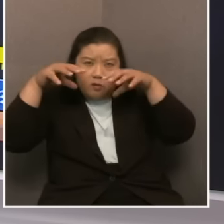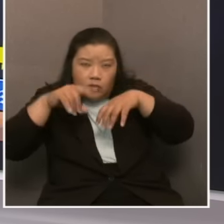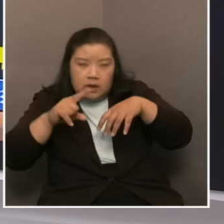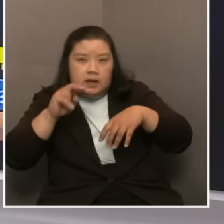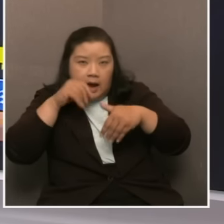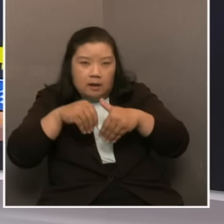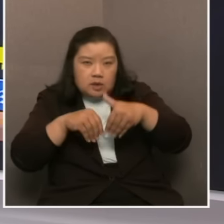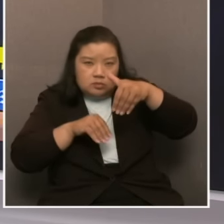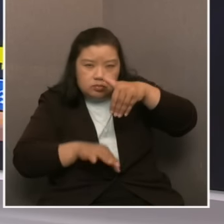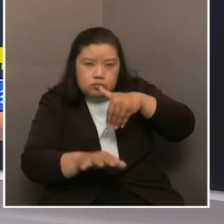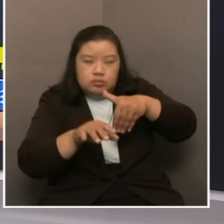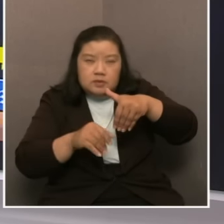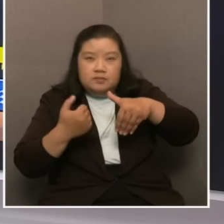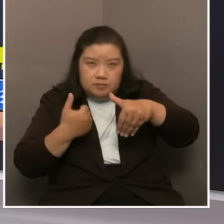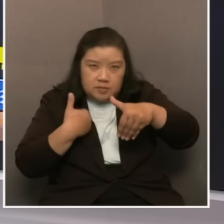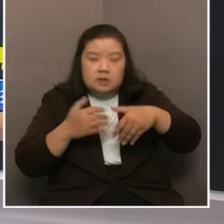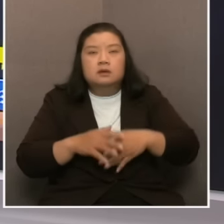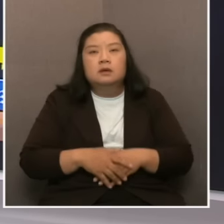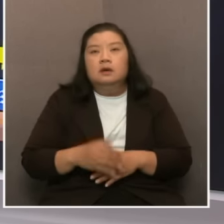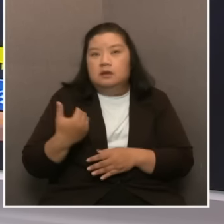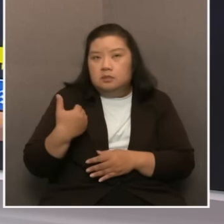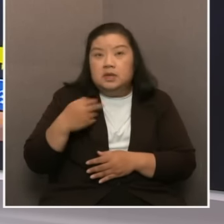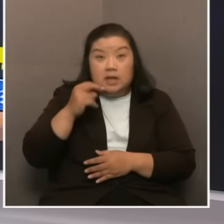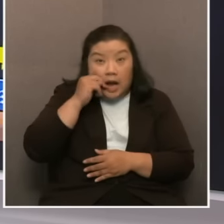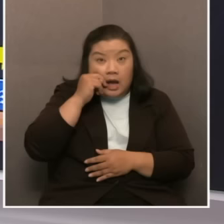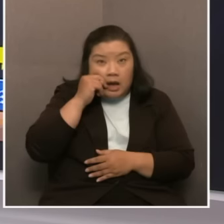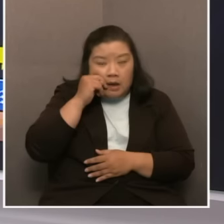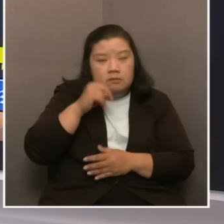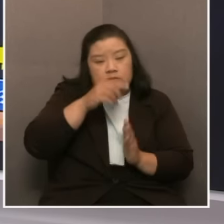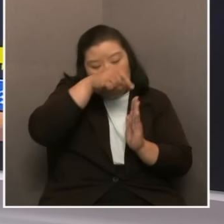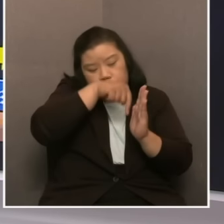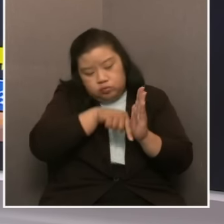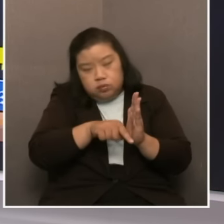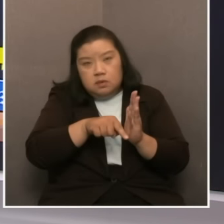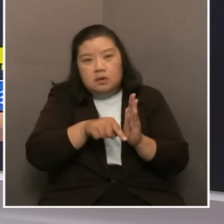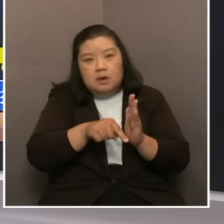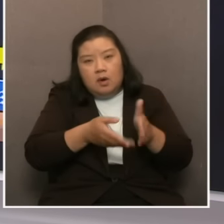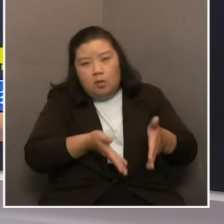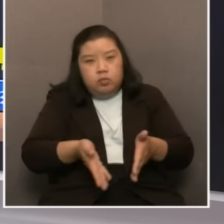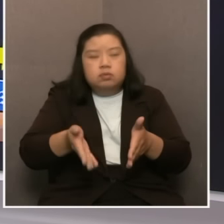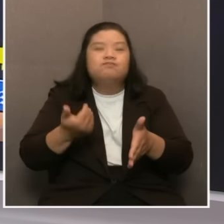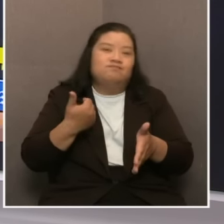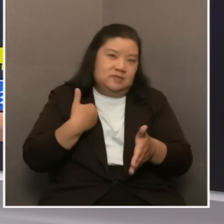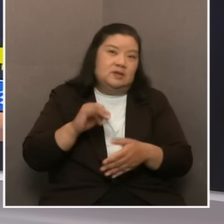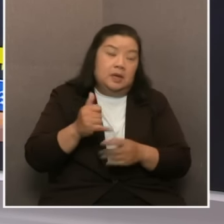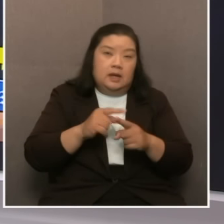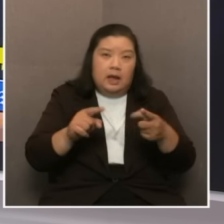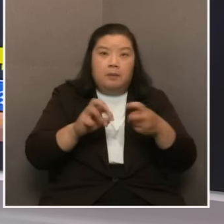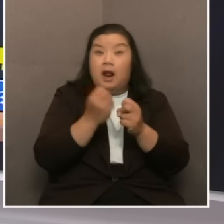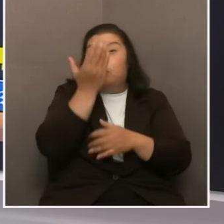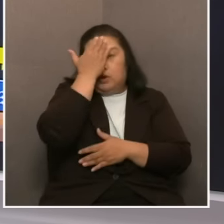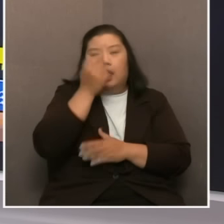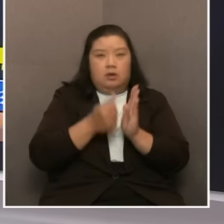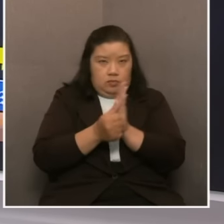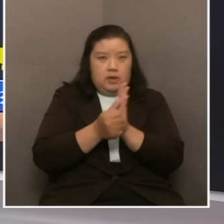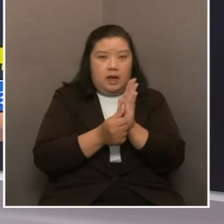เป็ปริมาลฝุนหอการที่มีน้จilenทางหนือยเข้ามาเติมแต่งไรก็ตามการปรบเพิ่มตามสถานการค่ะตัวเล